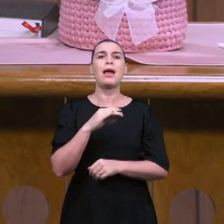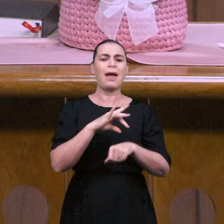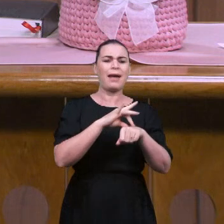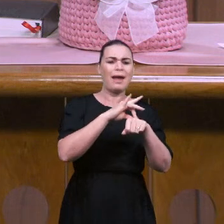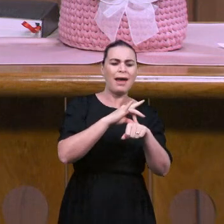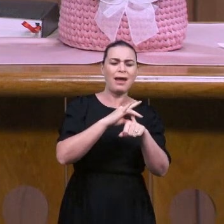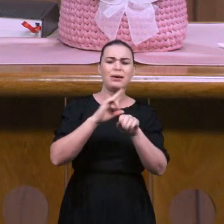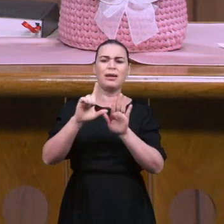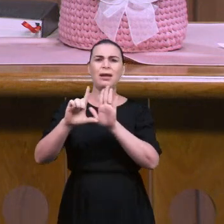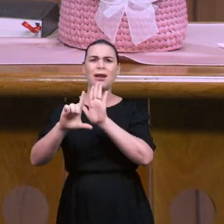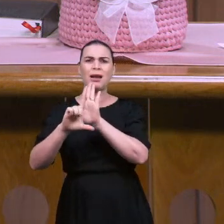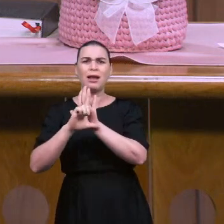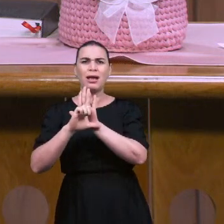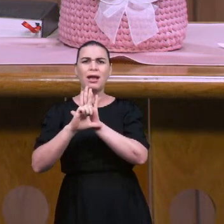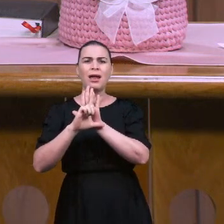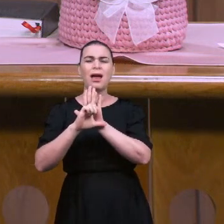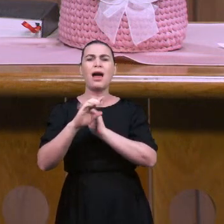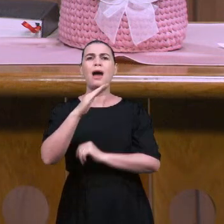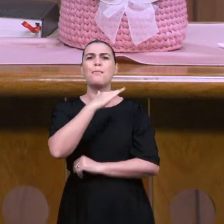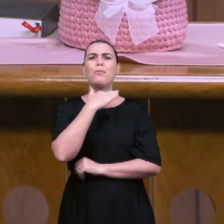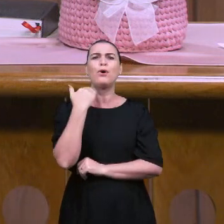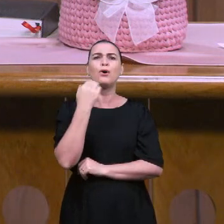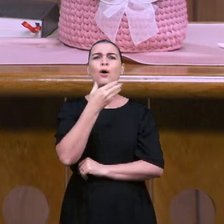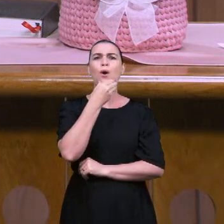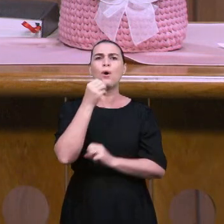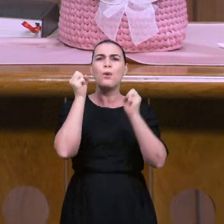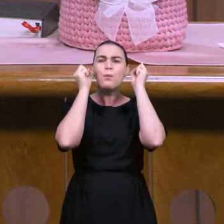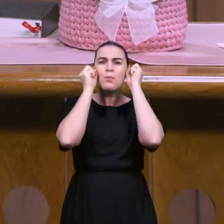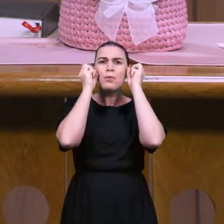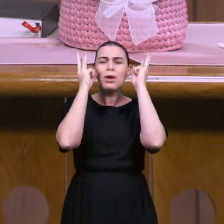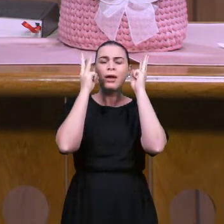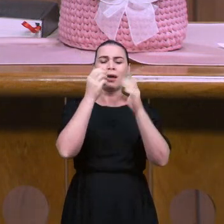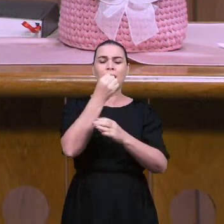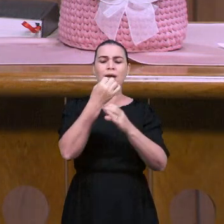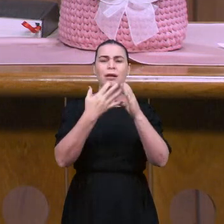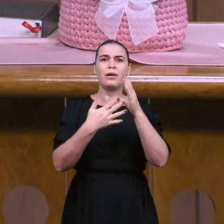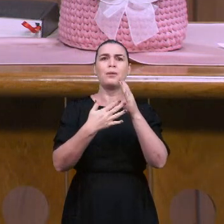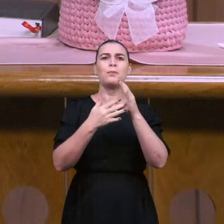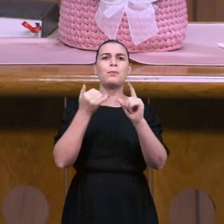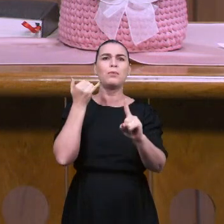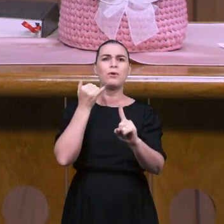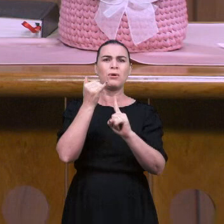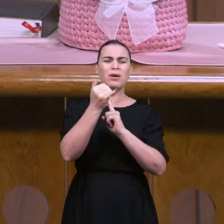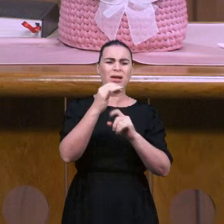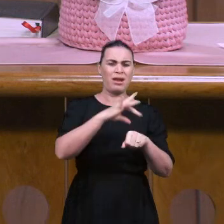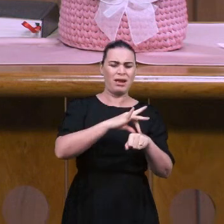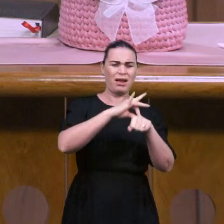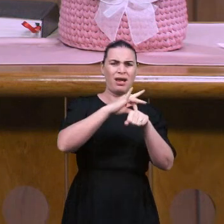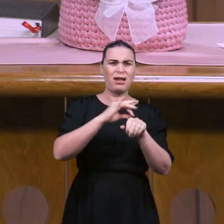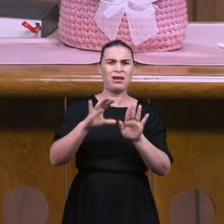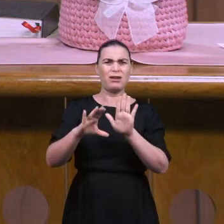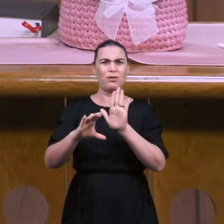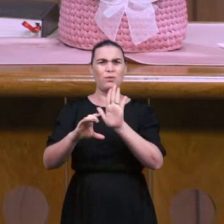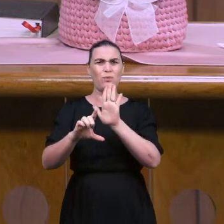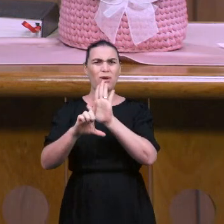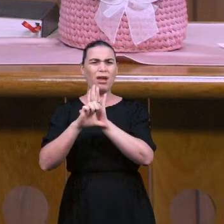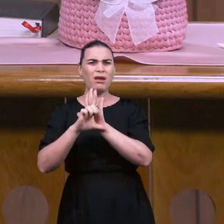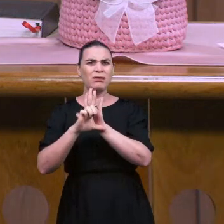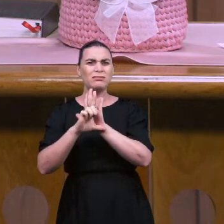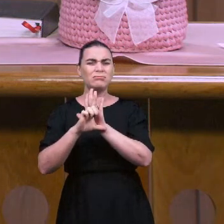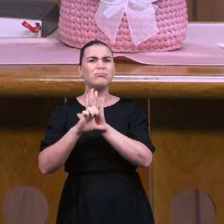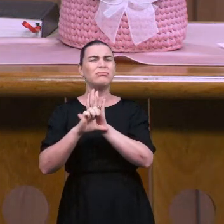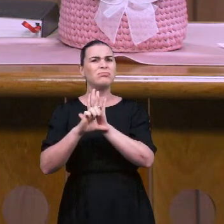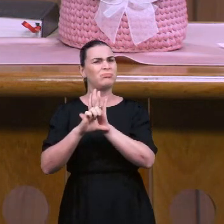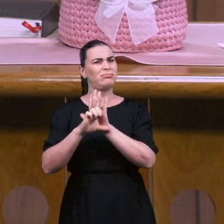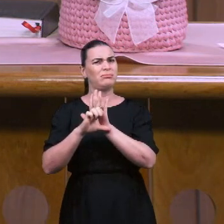la chair et la loi. Et je pose la question, la mort de Moïse dans l'aspect prophétique a à voir avec la chair et